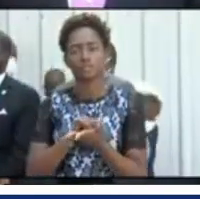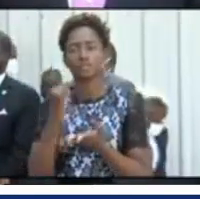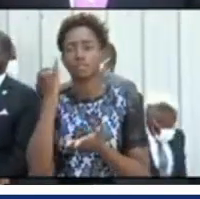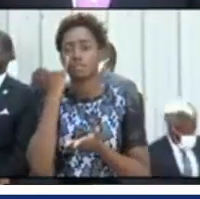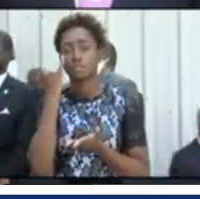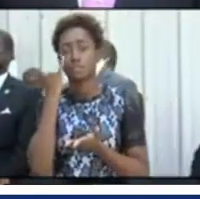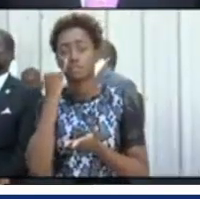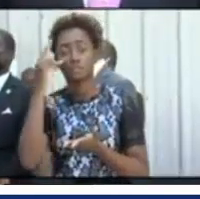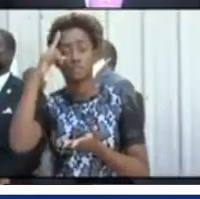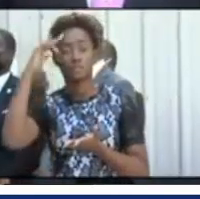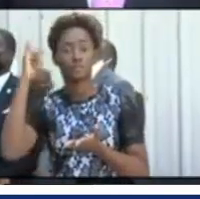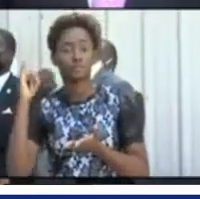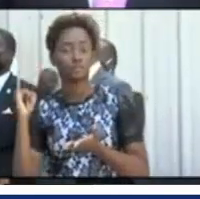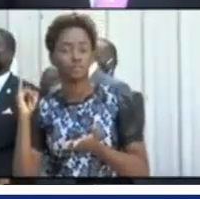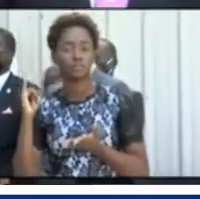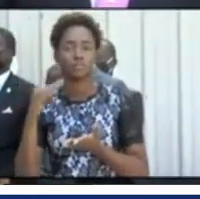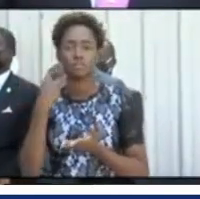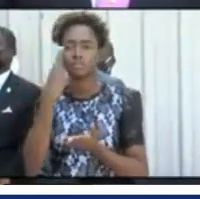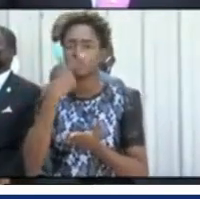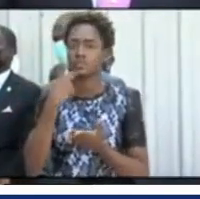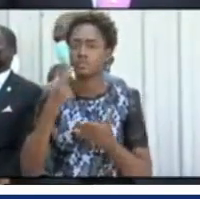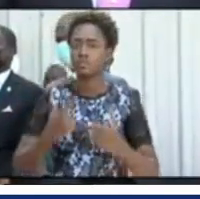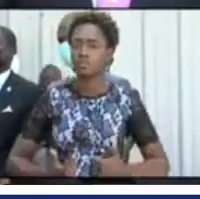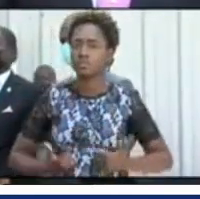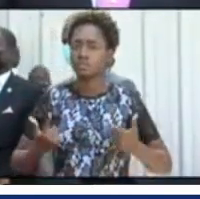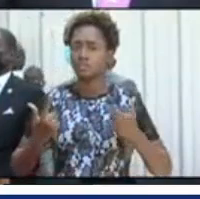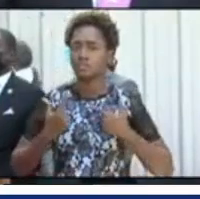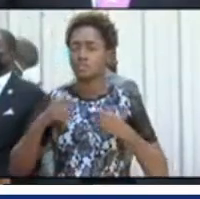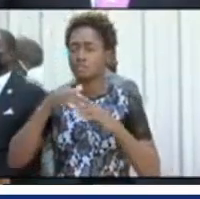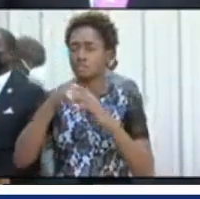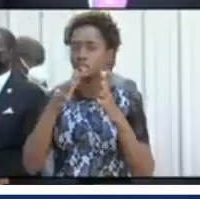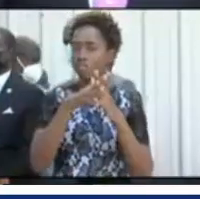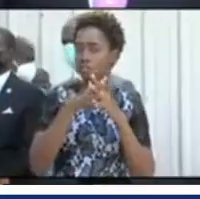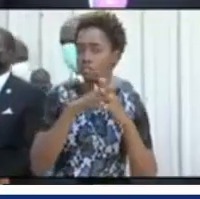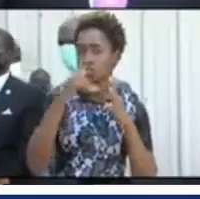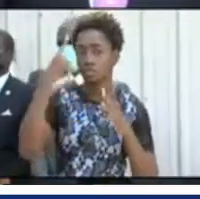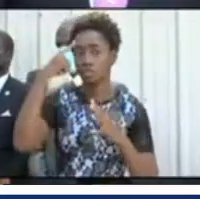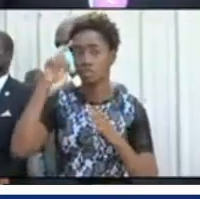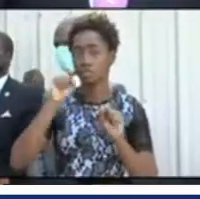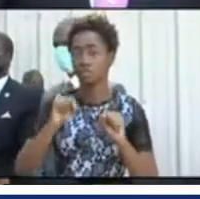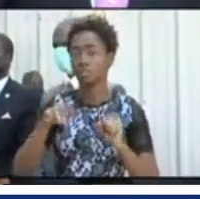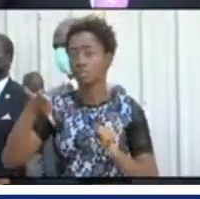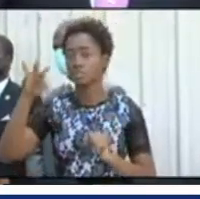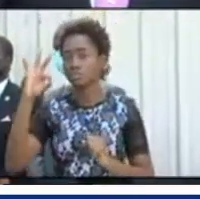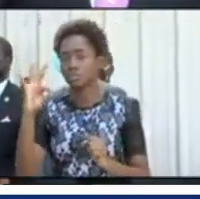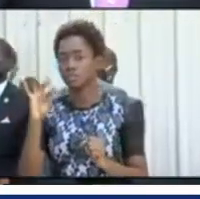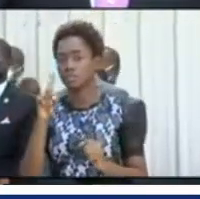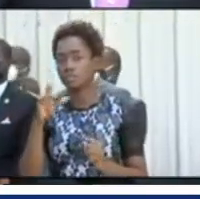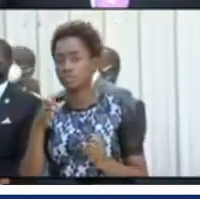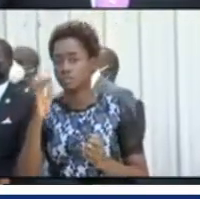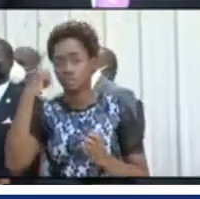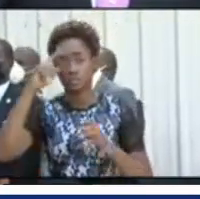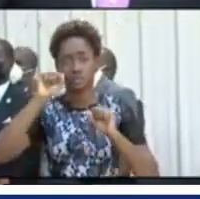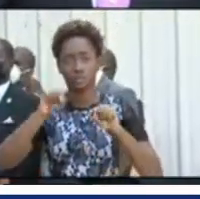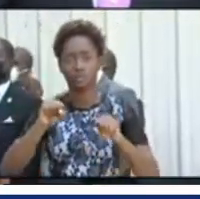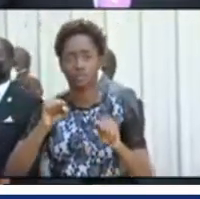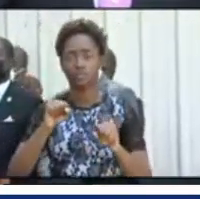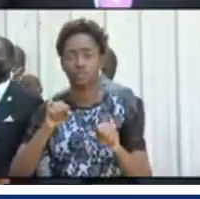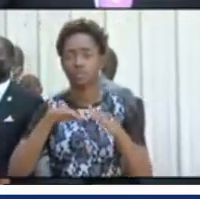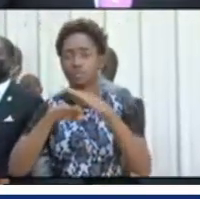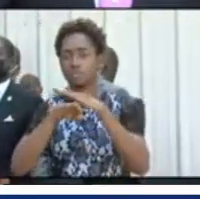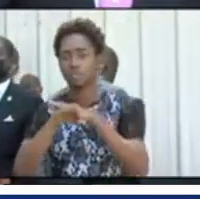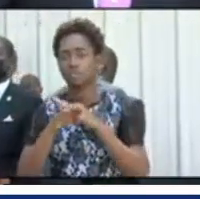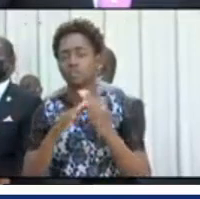c'est des haïtiens qui a vivre aux États-Unis pour nous donner une possibilité pour nous capables faire rentrer ça